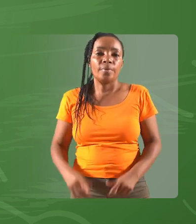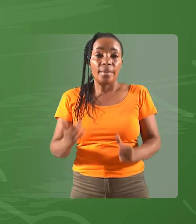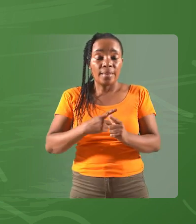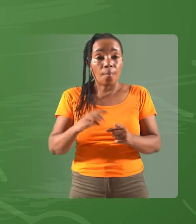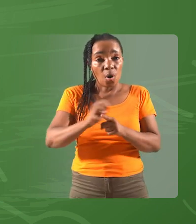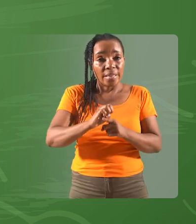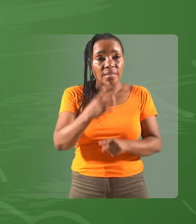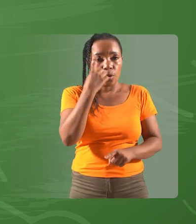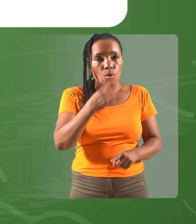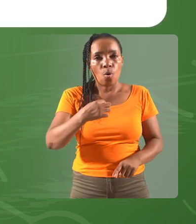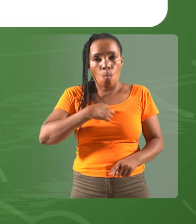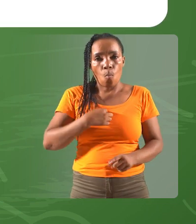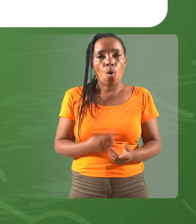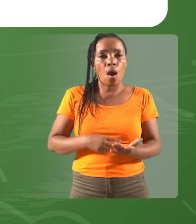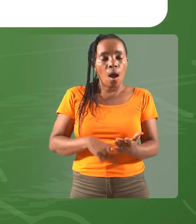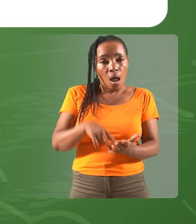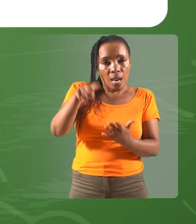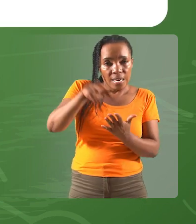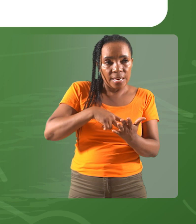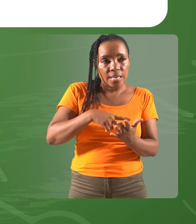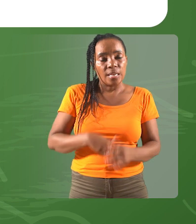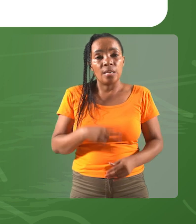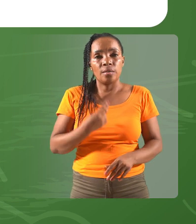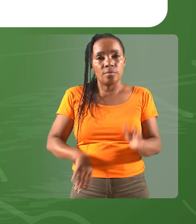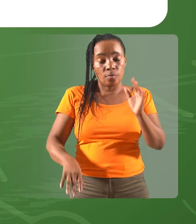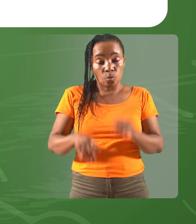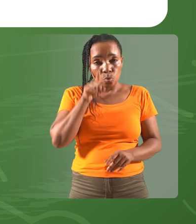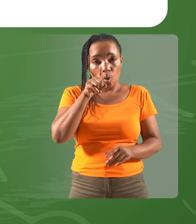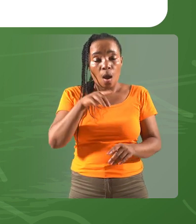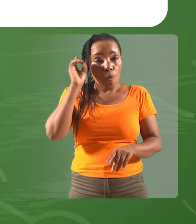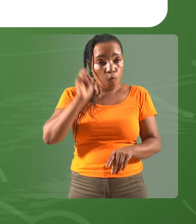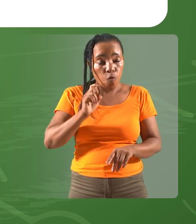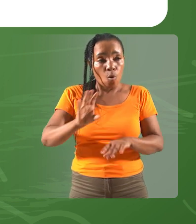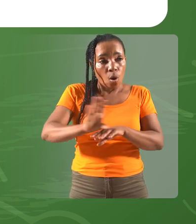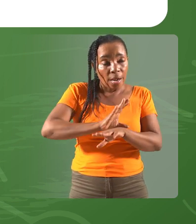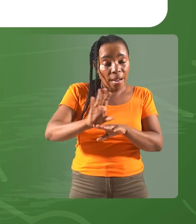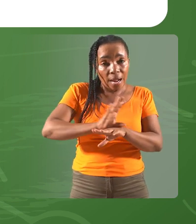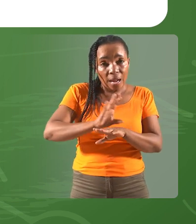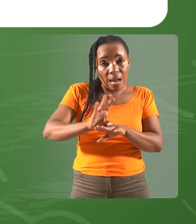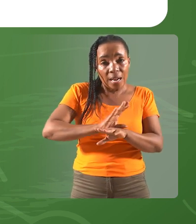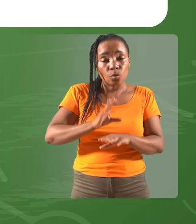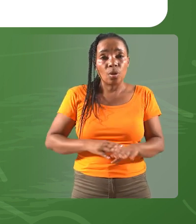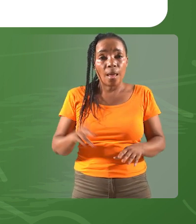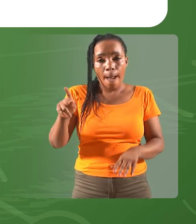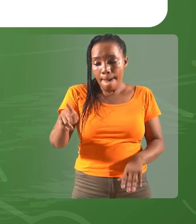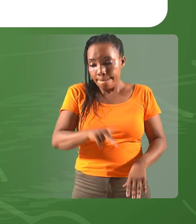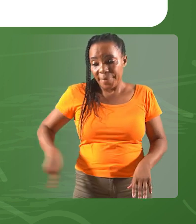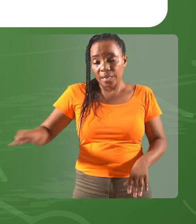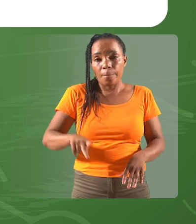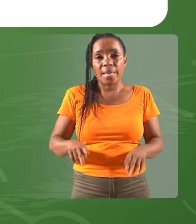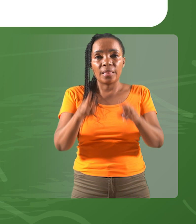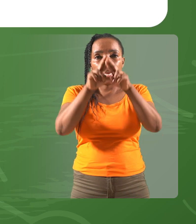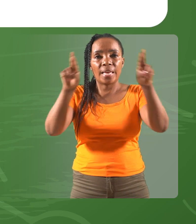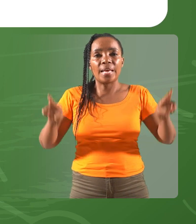Je lis. Calcule le périmètre d'un rectangle dont la longueur est